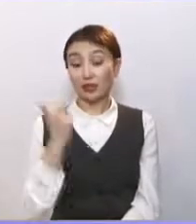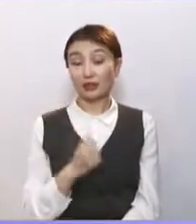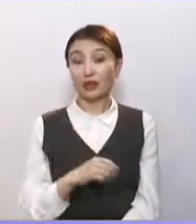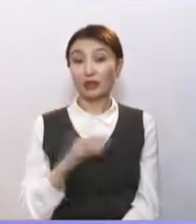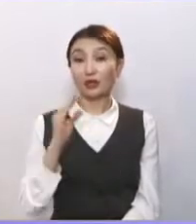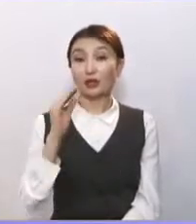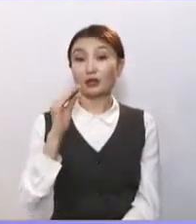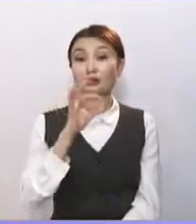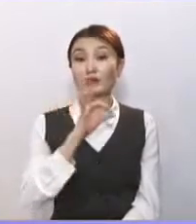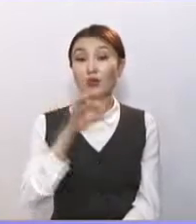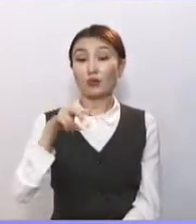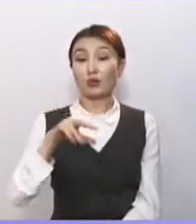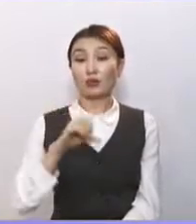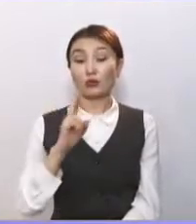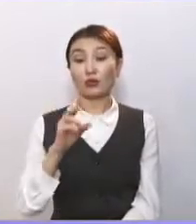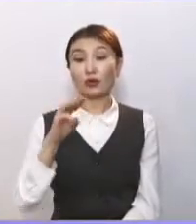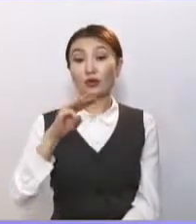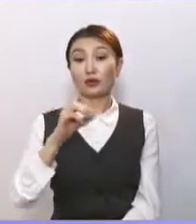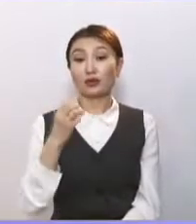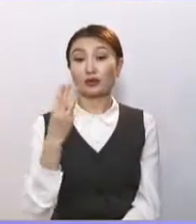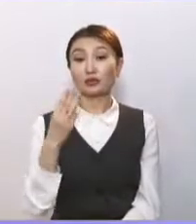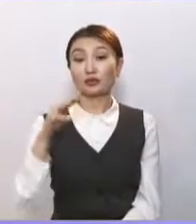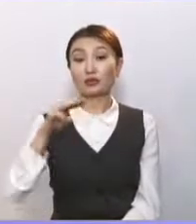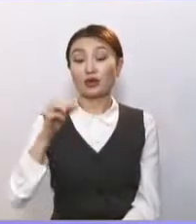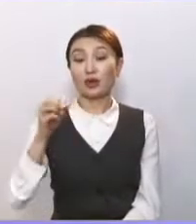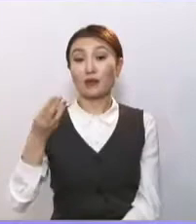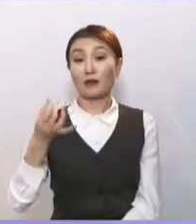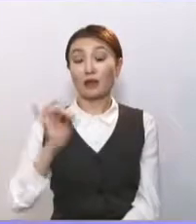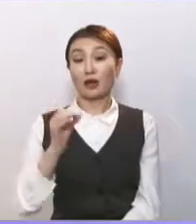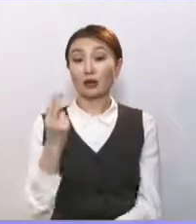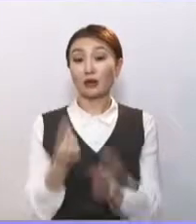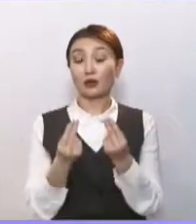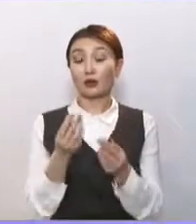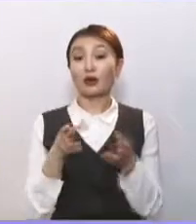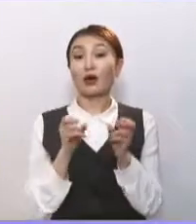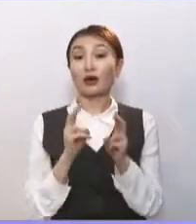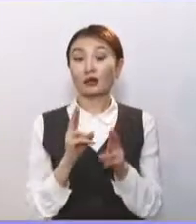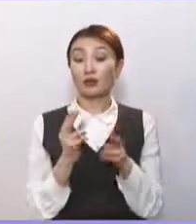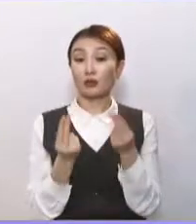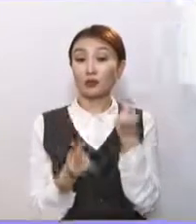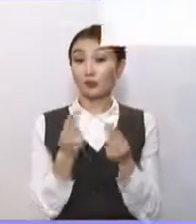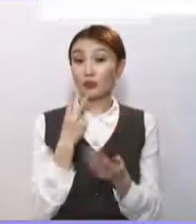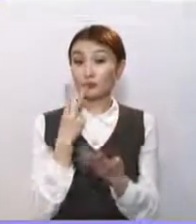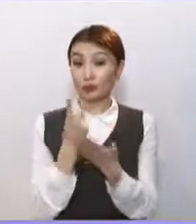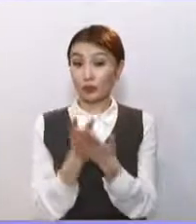Жолук таштамай оюнун кантип ойнолорун да көрдүк.